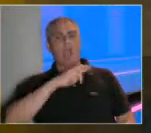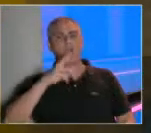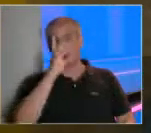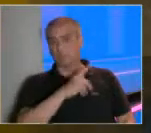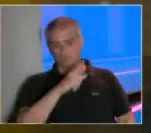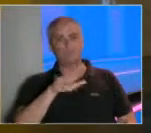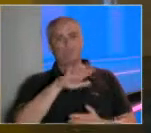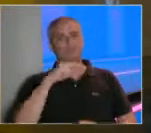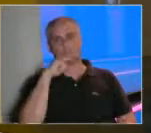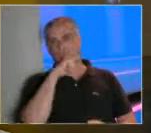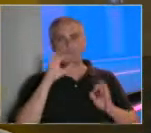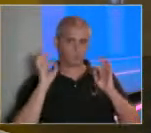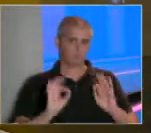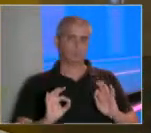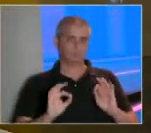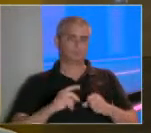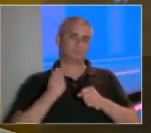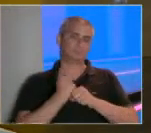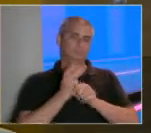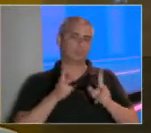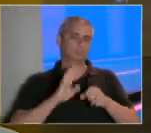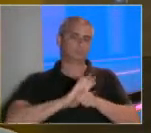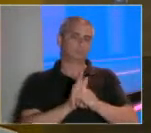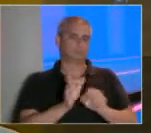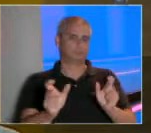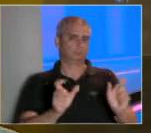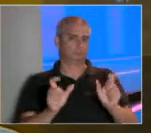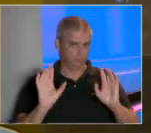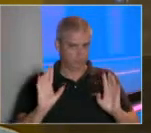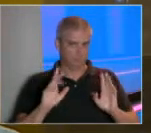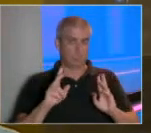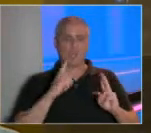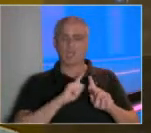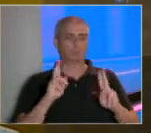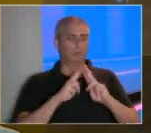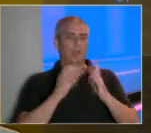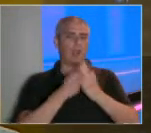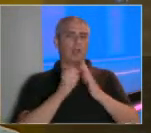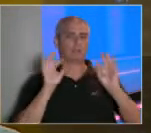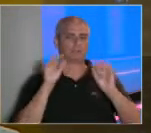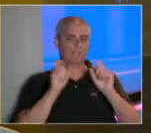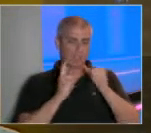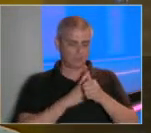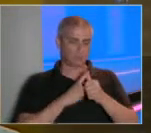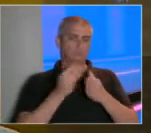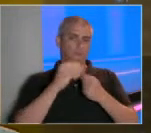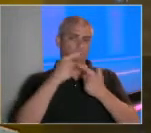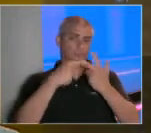שם ממש אפילו את הסנקציות על אזורים אדומים, לצורך העניין התכנסות של עד 10 אנשים